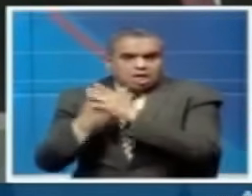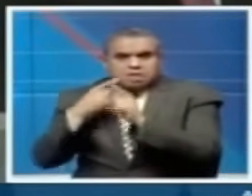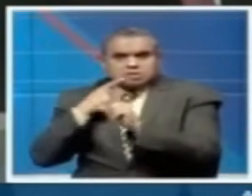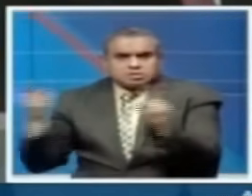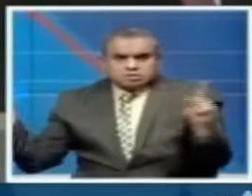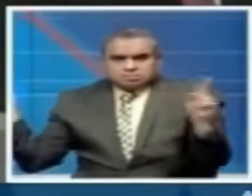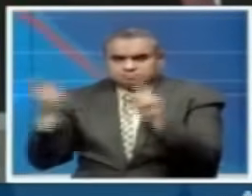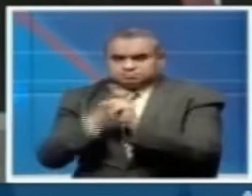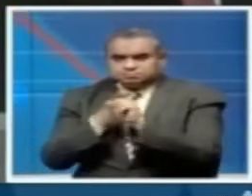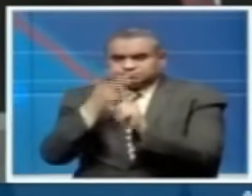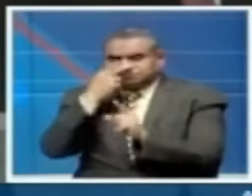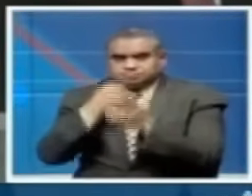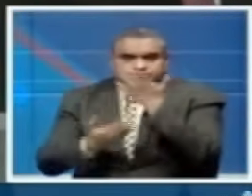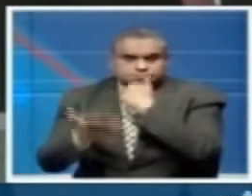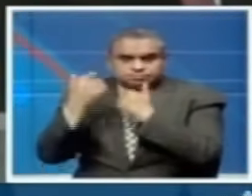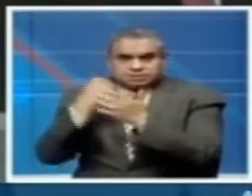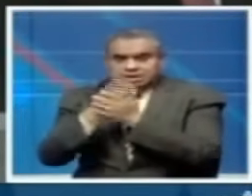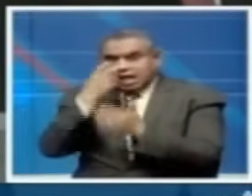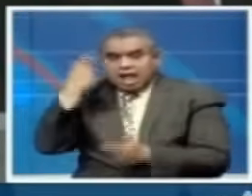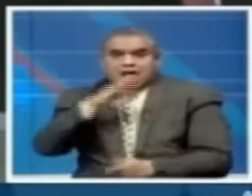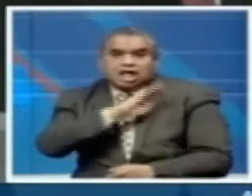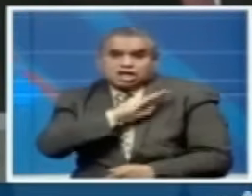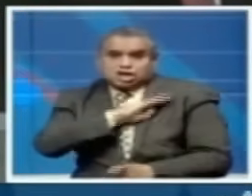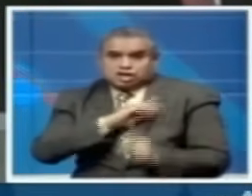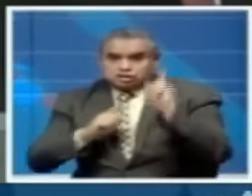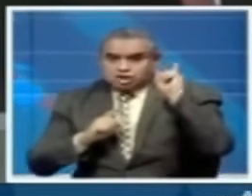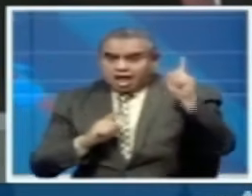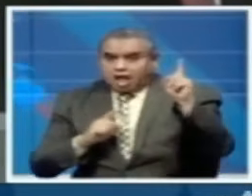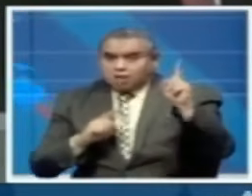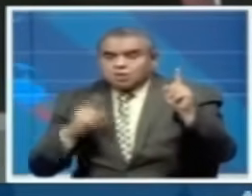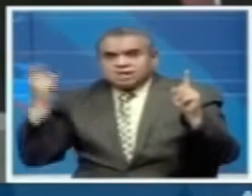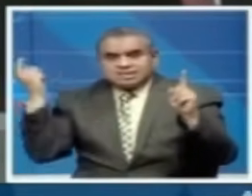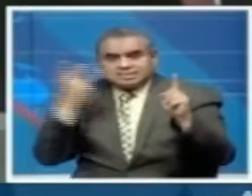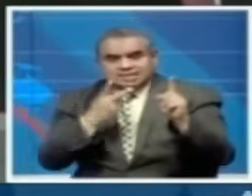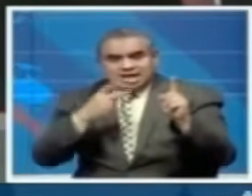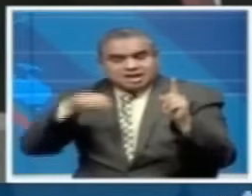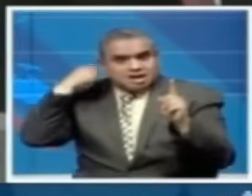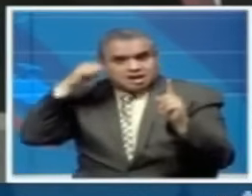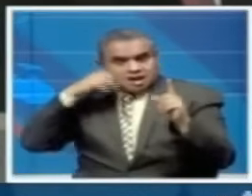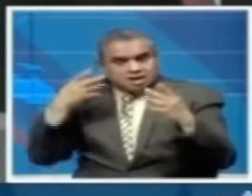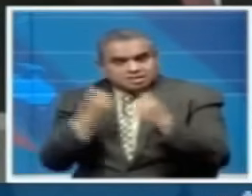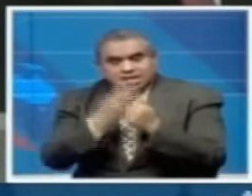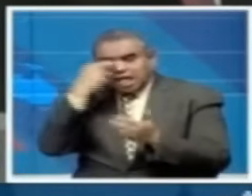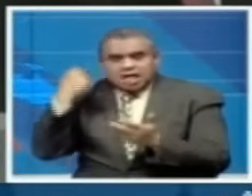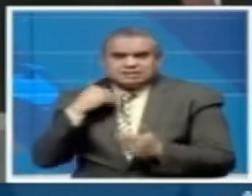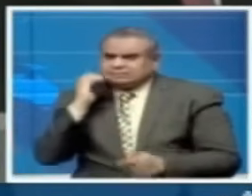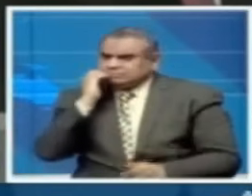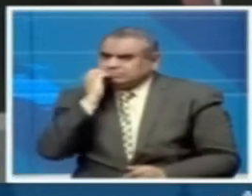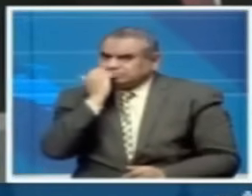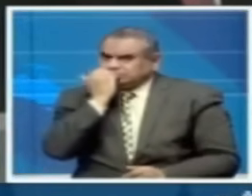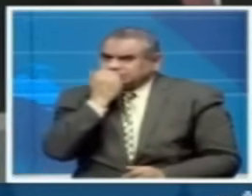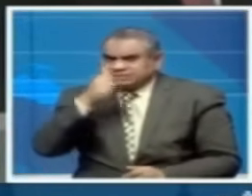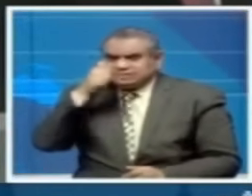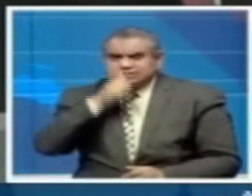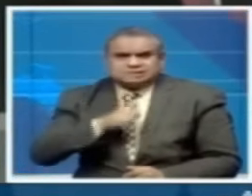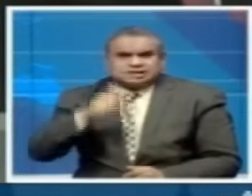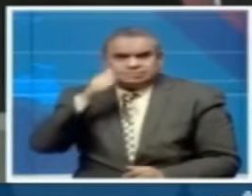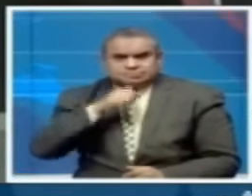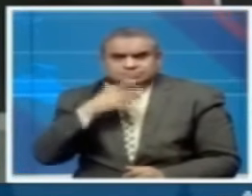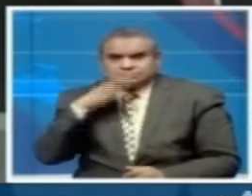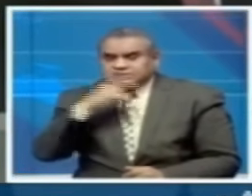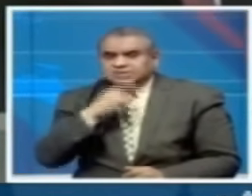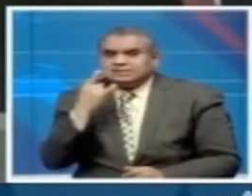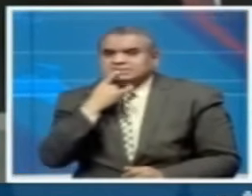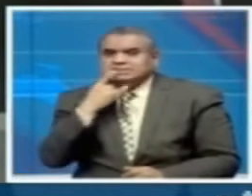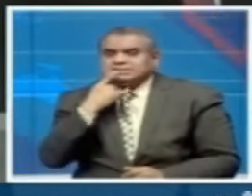عرفناه قبل ما يبقى رئيس، عرفناه وهو رئيس، عشنا معاه فترة كبيرة يعني